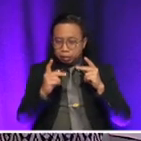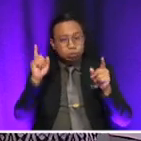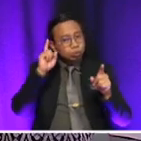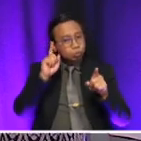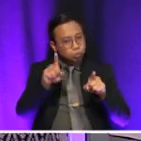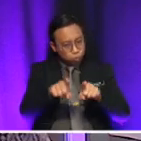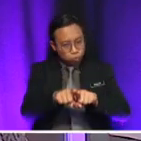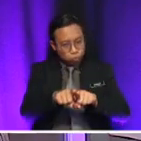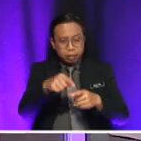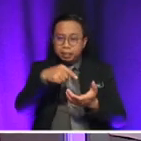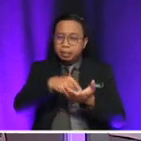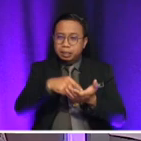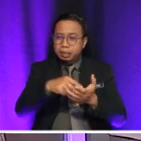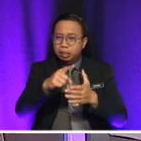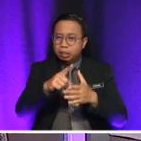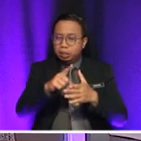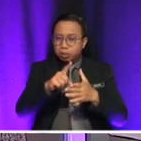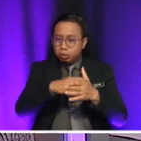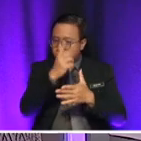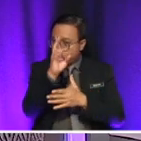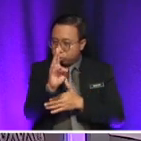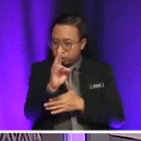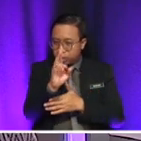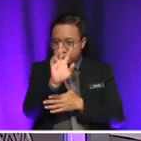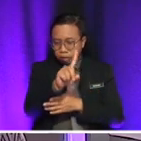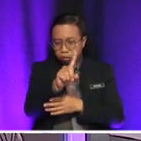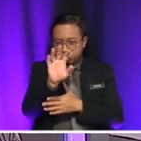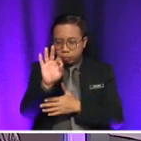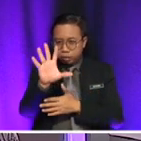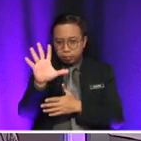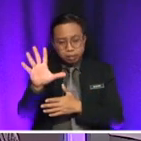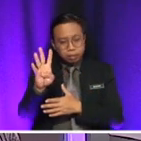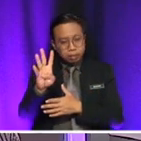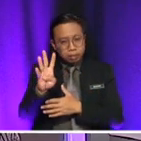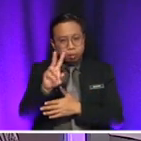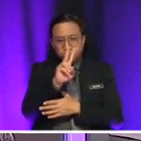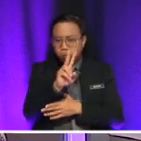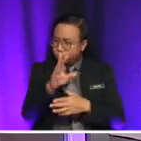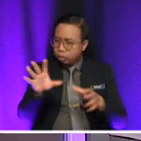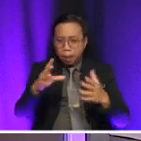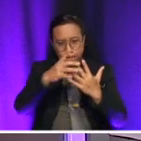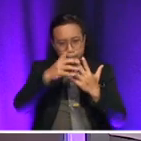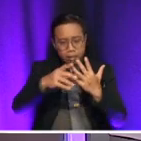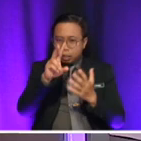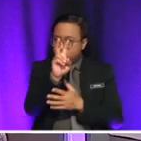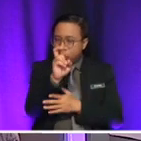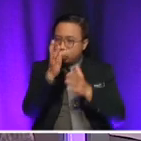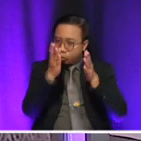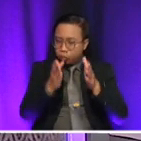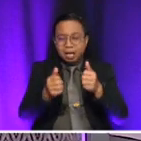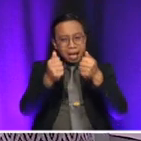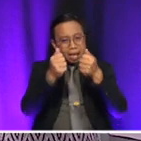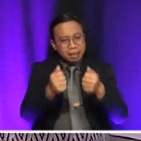jadi beginilah Pakde julai 1954 kita telah memilih 20 orang kita akan memilih 20 orang ahli